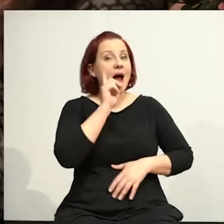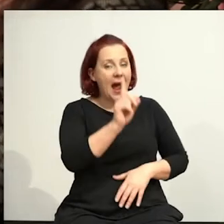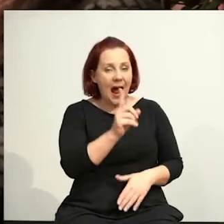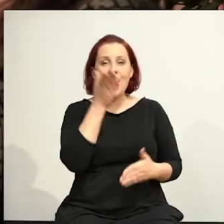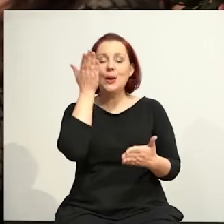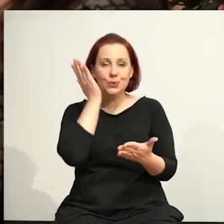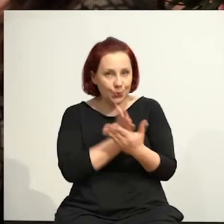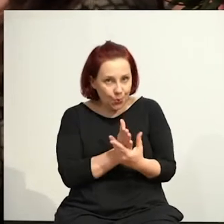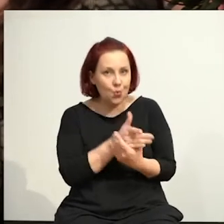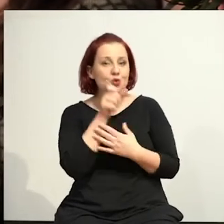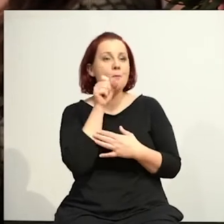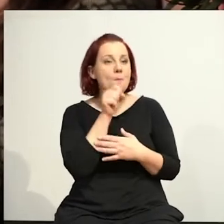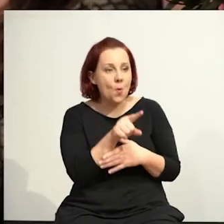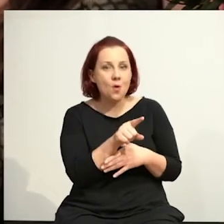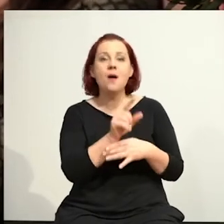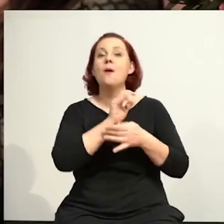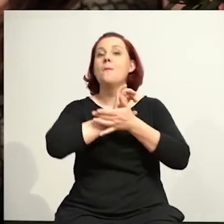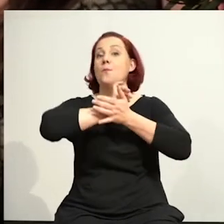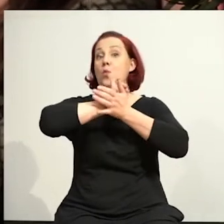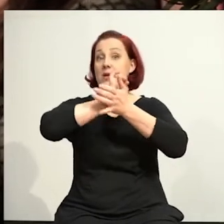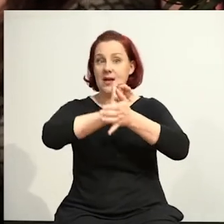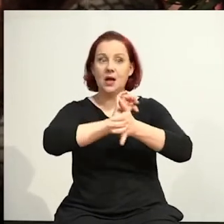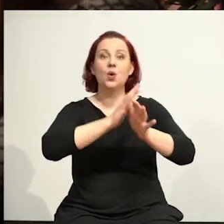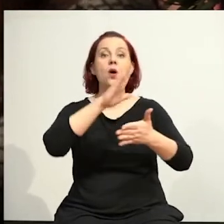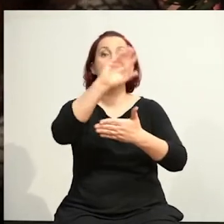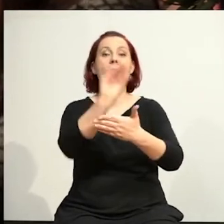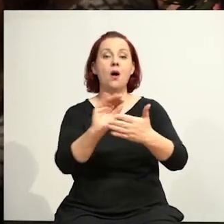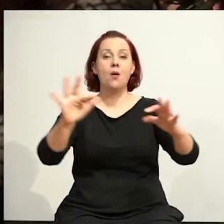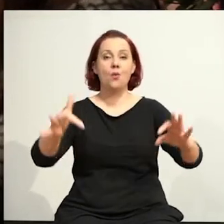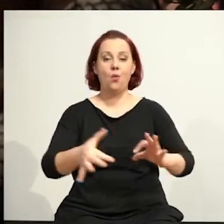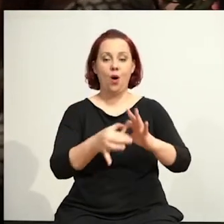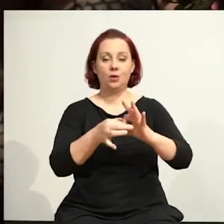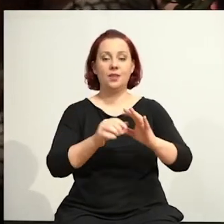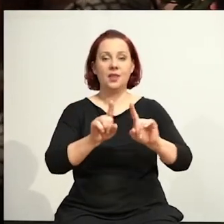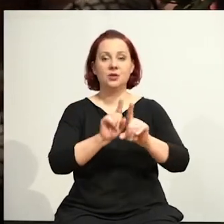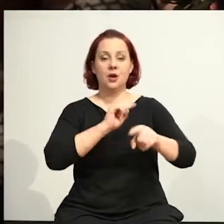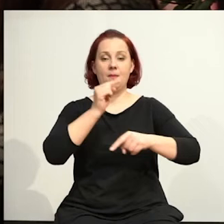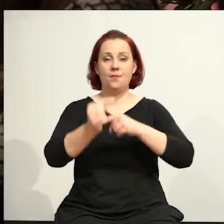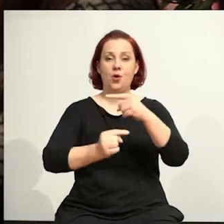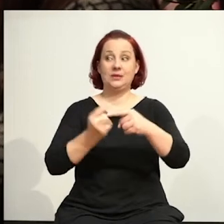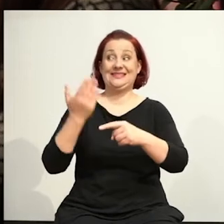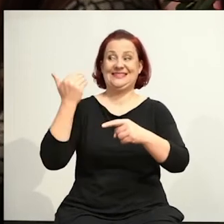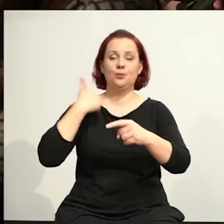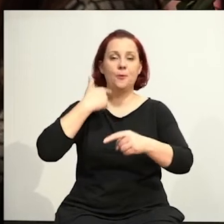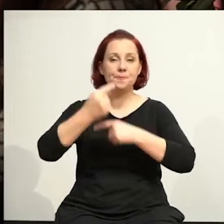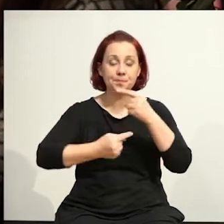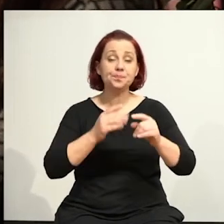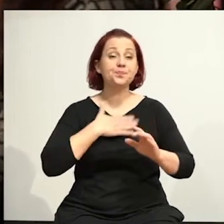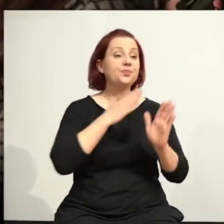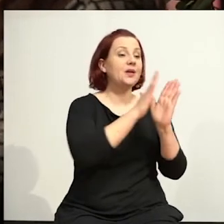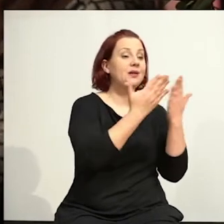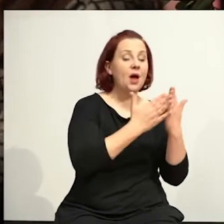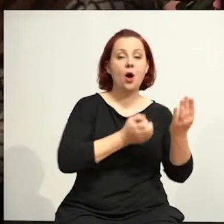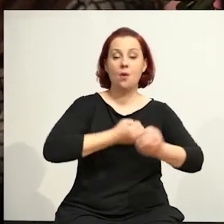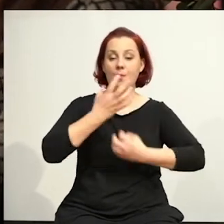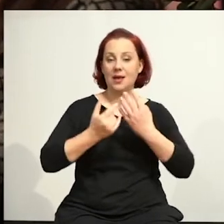się właśnie publikacje, które pokazują tą łączność i proces, który powstawał wówczas. Mamy literaturę, mamy poezję i